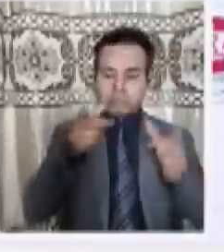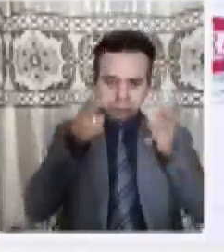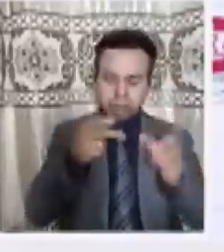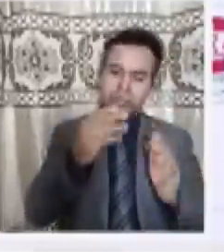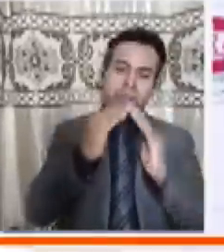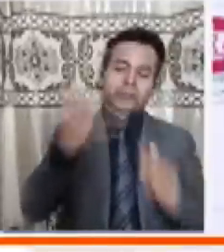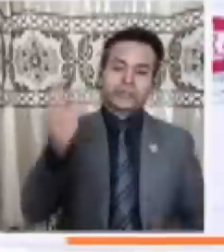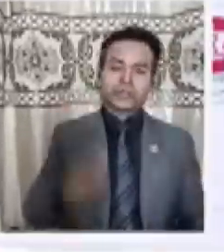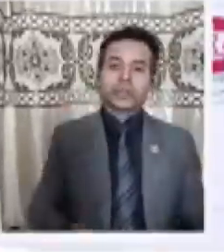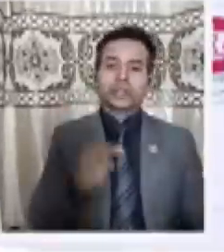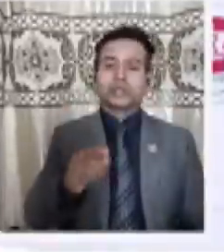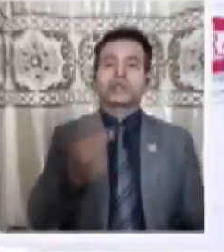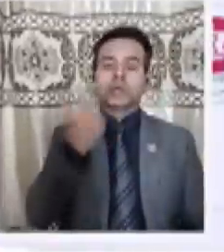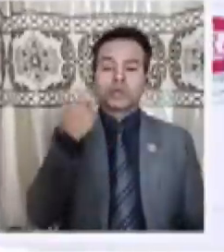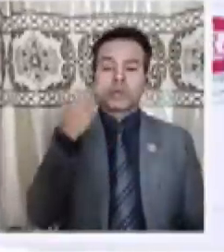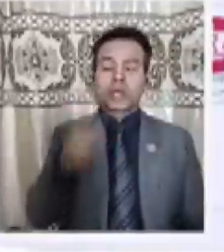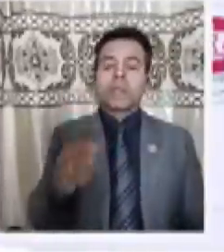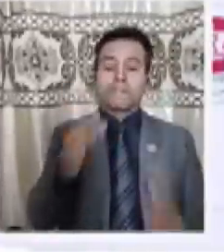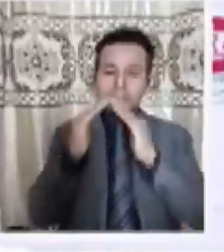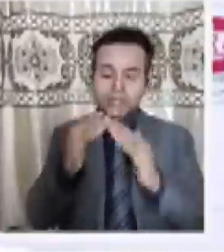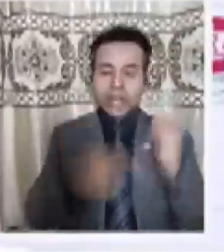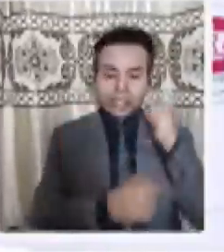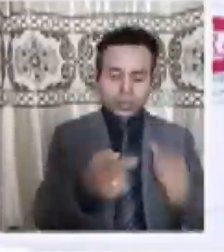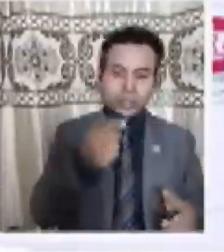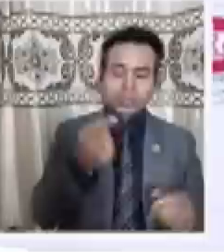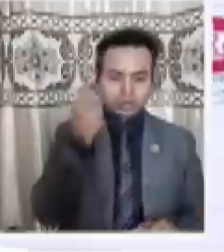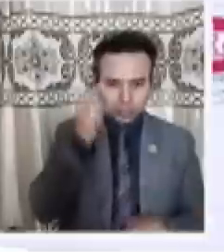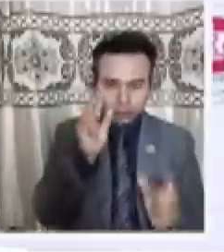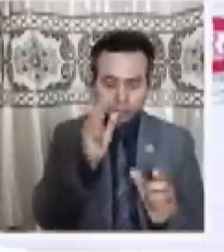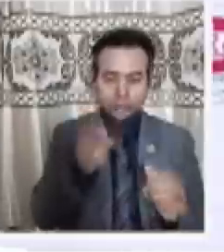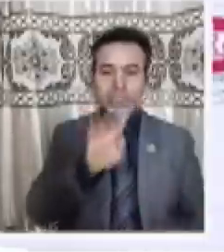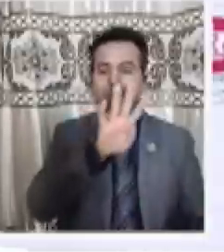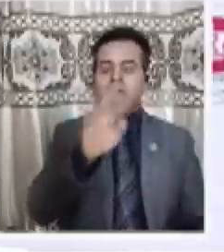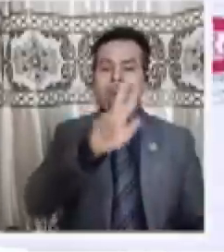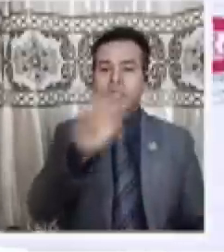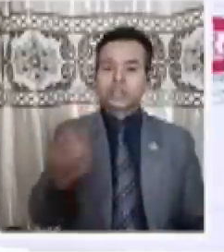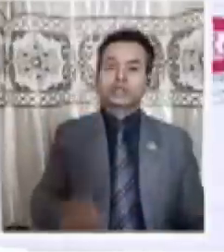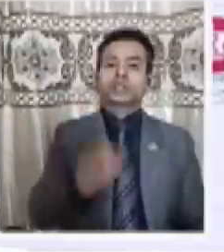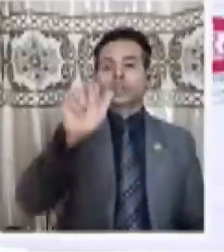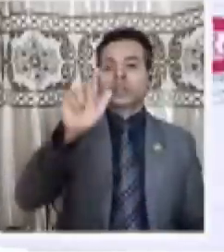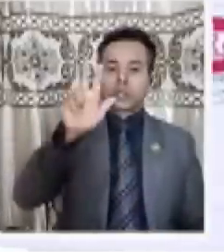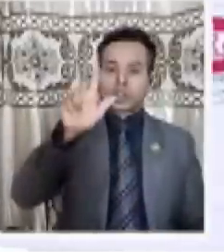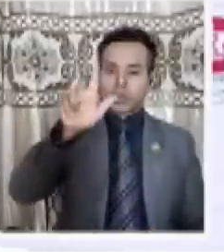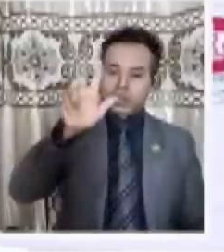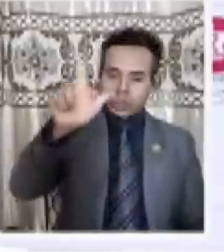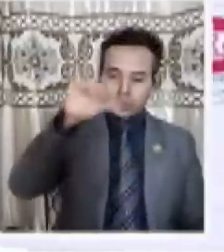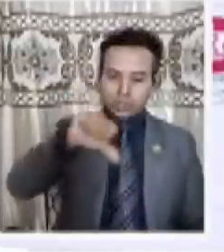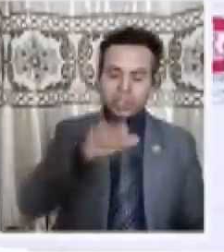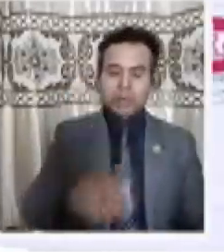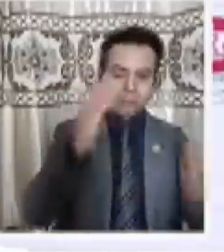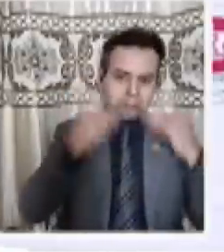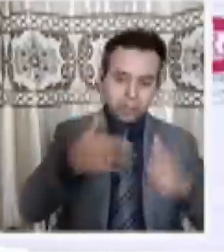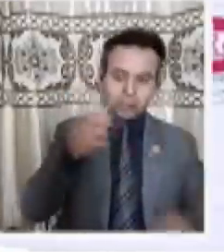24 ঘন্টায় আইসোলেশনে যুক্ত হয়েছেন 879 জন এবং আইসোলেশন থেকে মুক্ত হয়েছেন 668 জন। এ